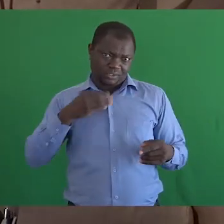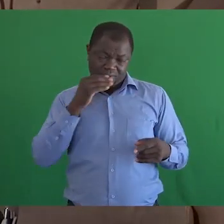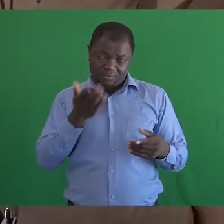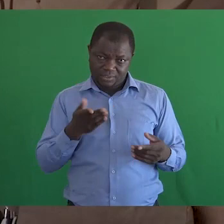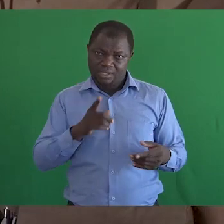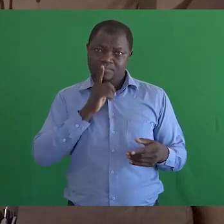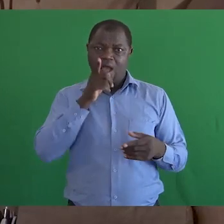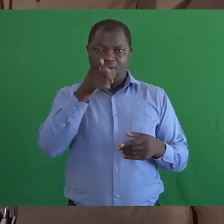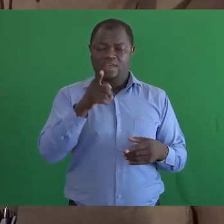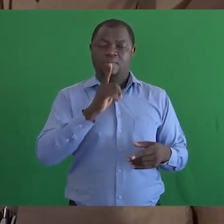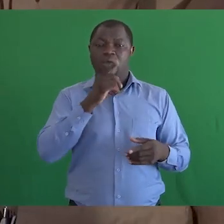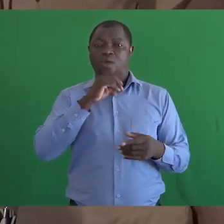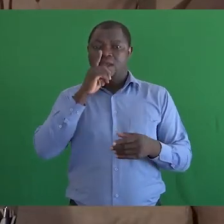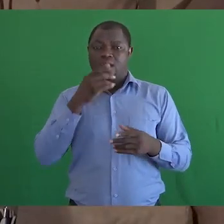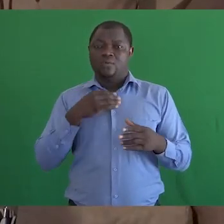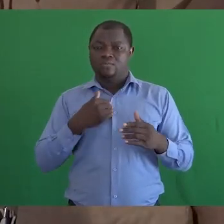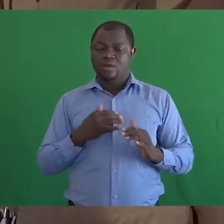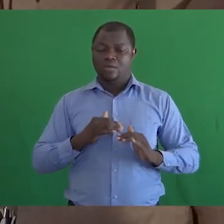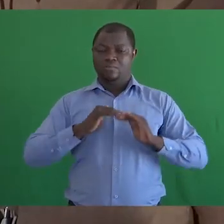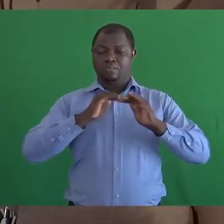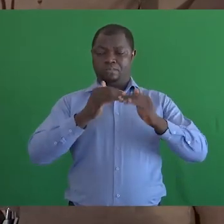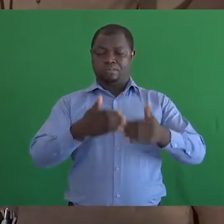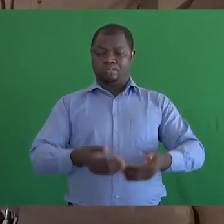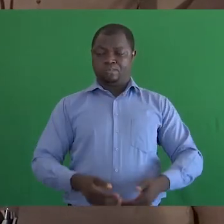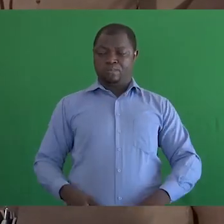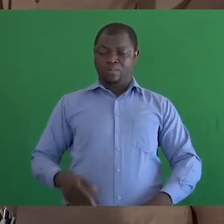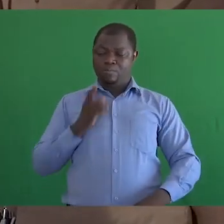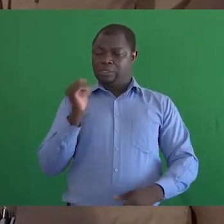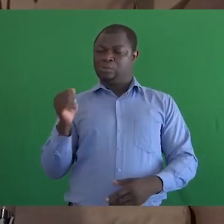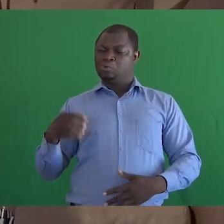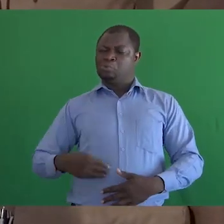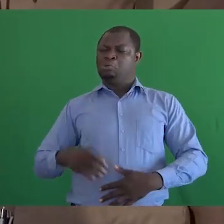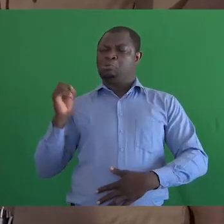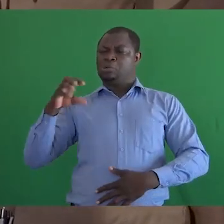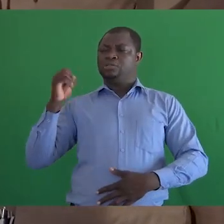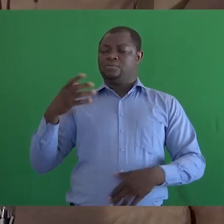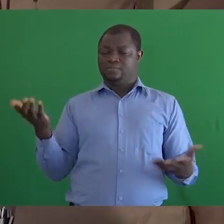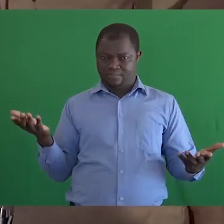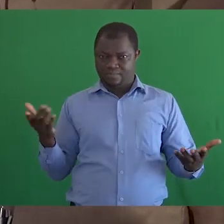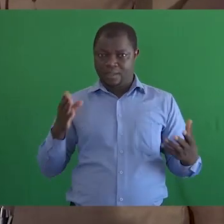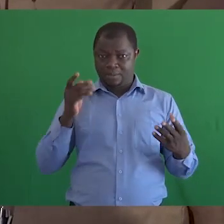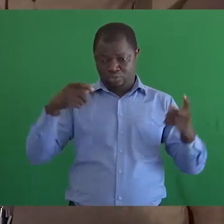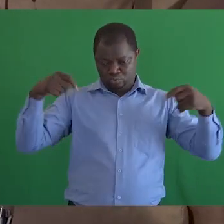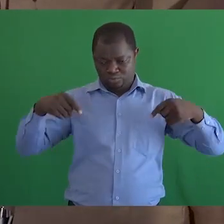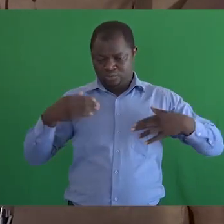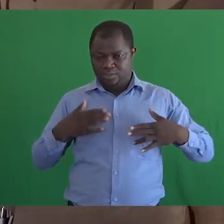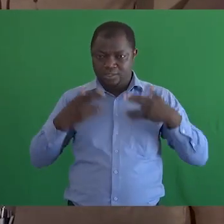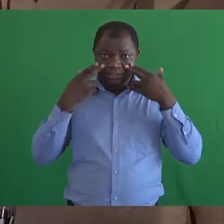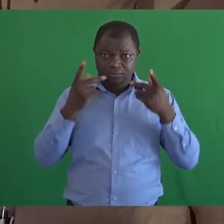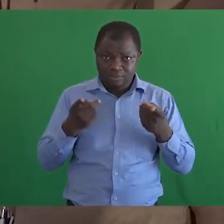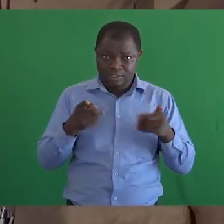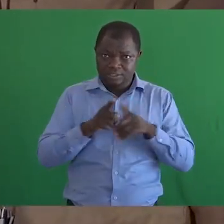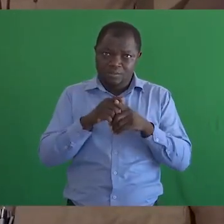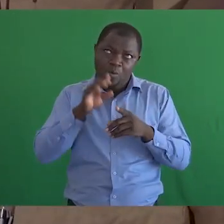kuti ndovai kuti kana tiri zve takazvitakura tenge tichingoti sekuru zvazorwadza sekuru zvazodi asi nhasi tiri kutarisa nyaya